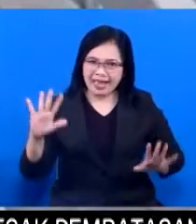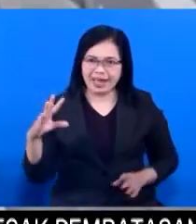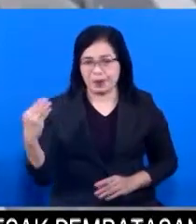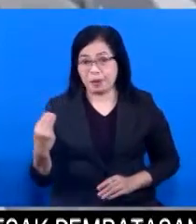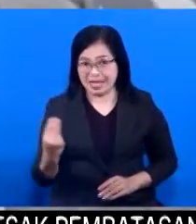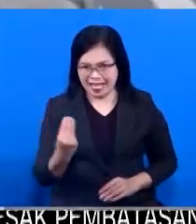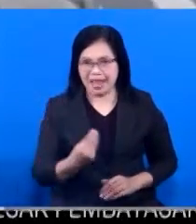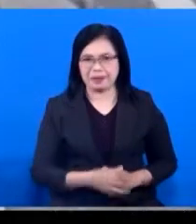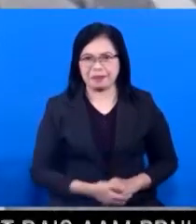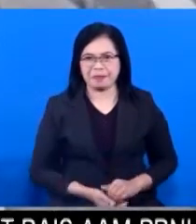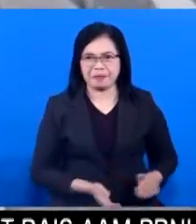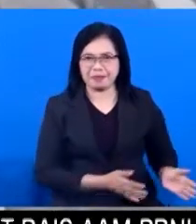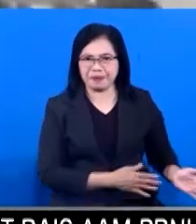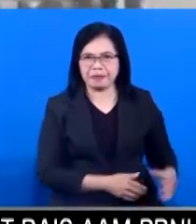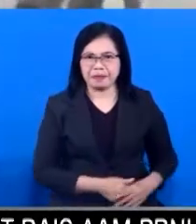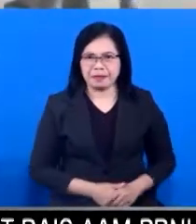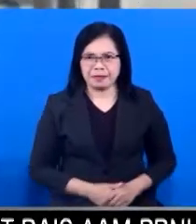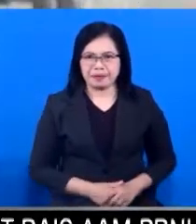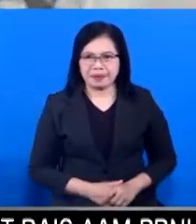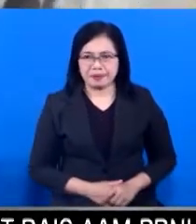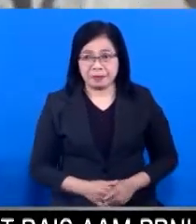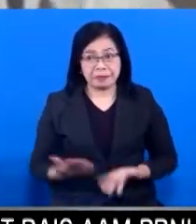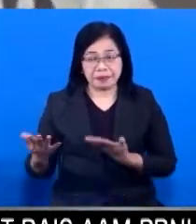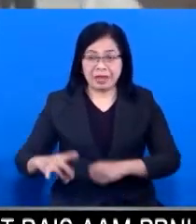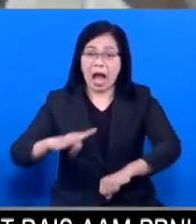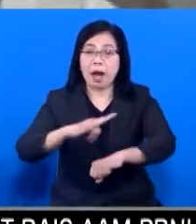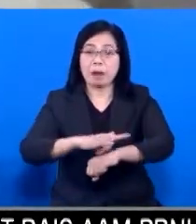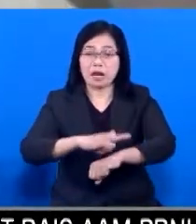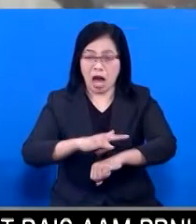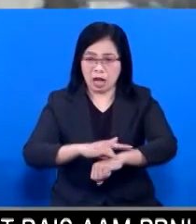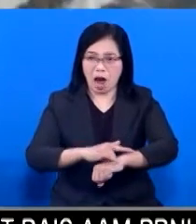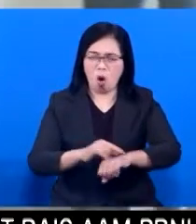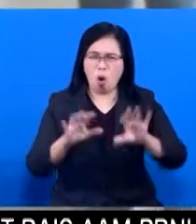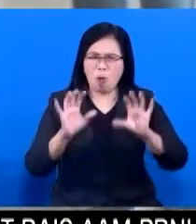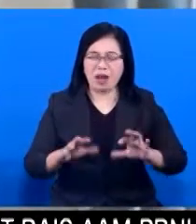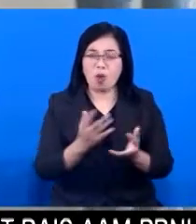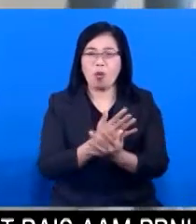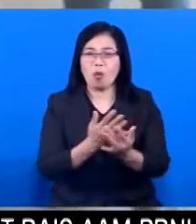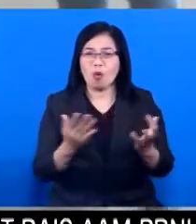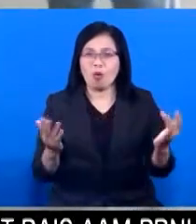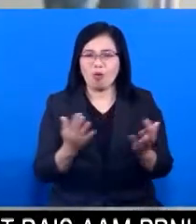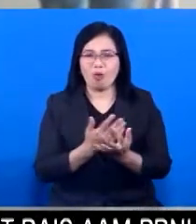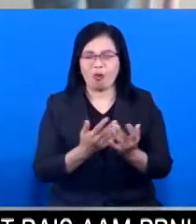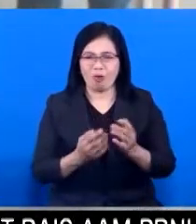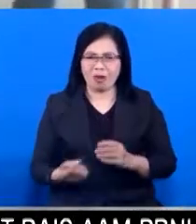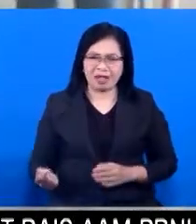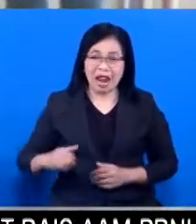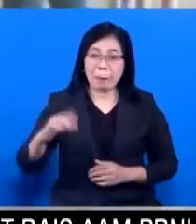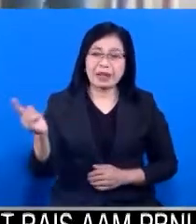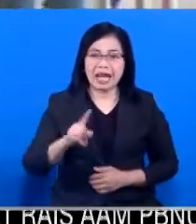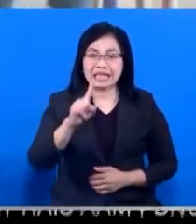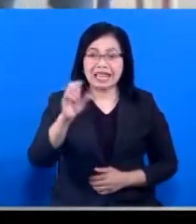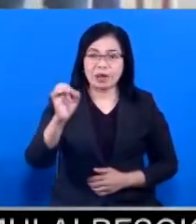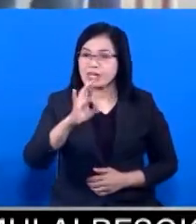Arus kedatangan ke Bali melalui Bandara I Gusti Ngurah Rai menunjukkan peningkatan satu minggu terakhir telah mencapai lebih dari 100 ribu orang.